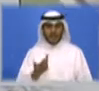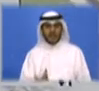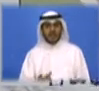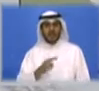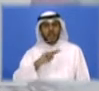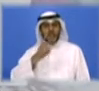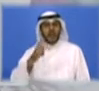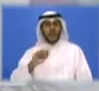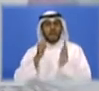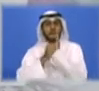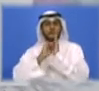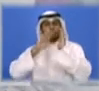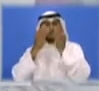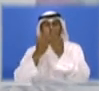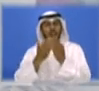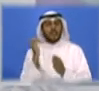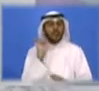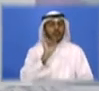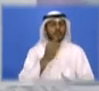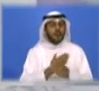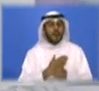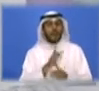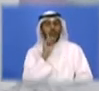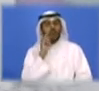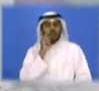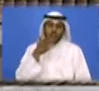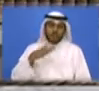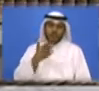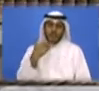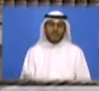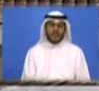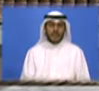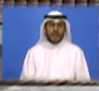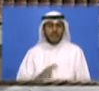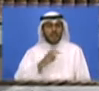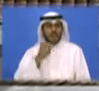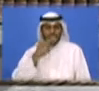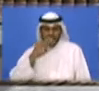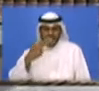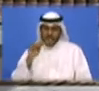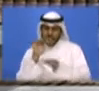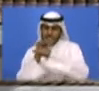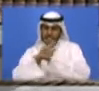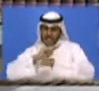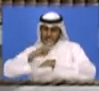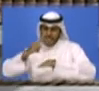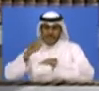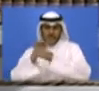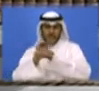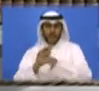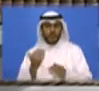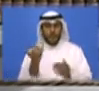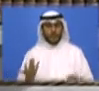والمراكز الإسلامية التي تأوي الفقراء والمحتاجين. الأمور الدعوية كثيرة بفضل الله تبارك وتعالى، وهي إقامة